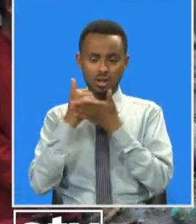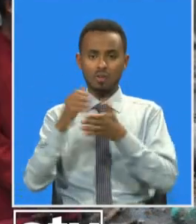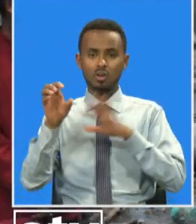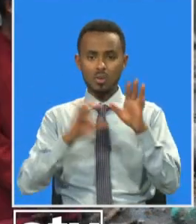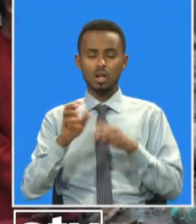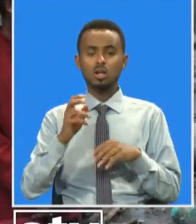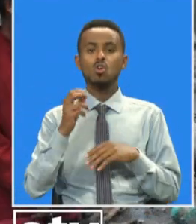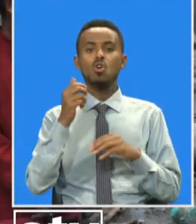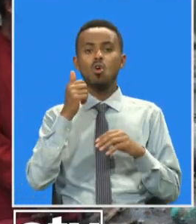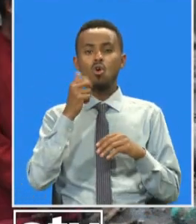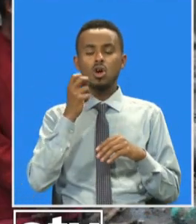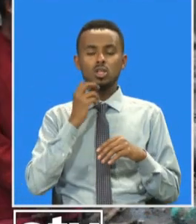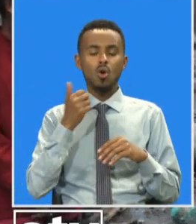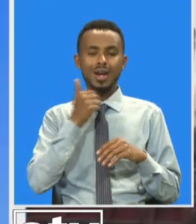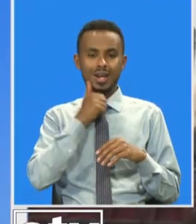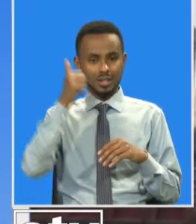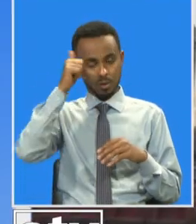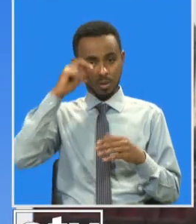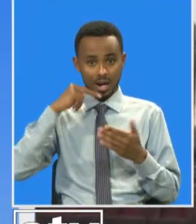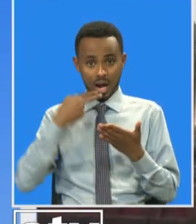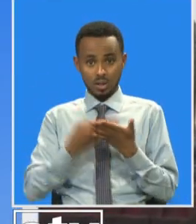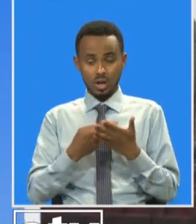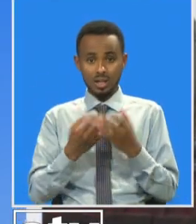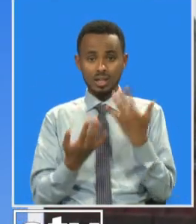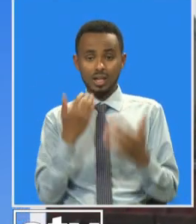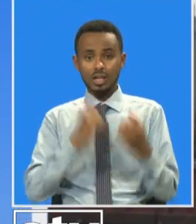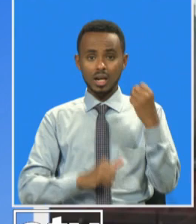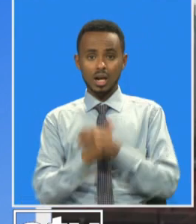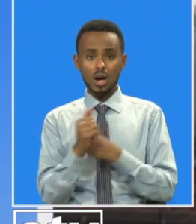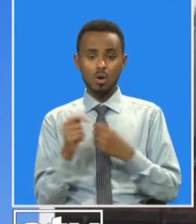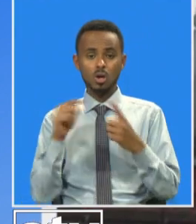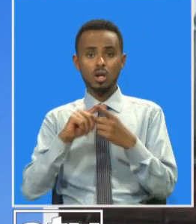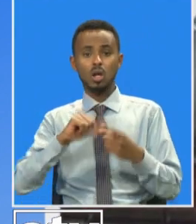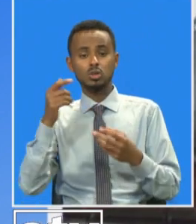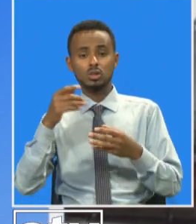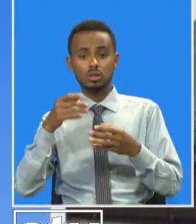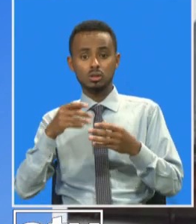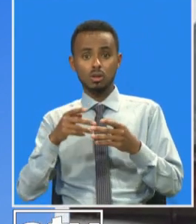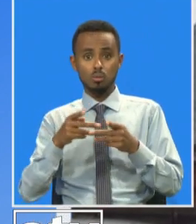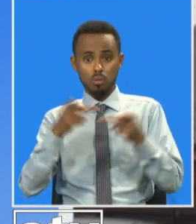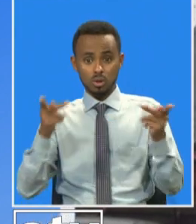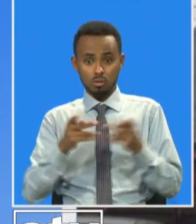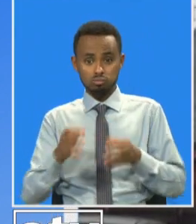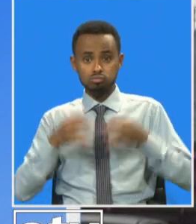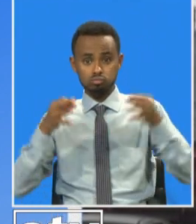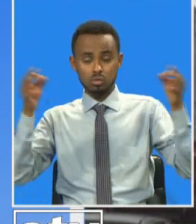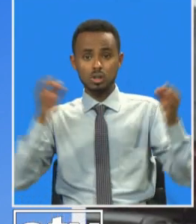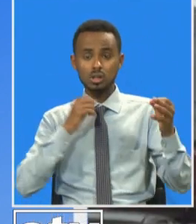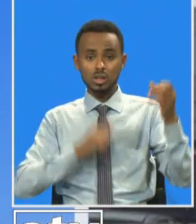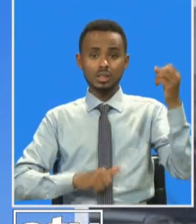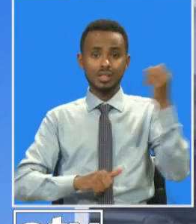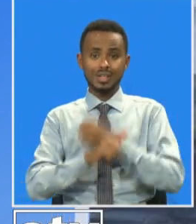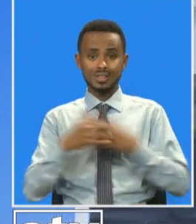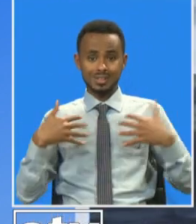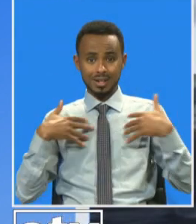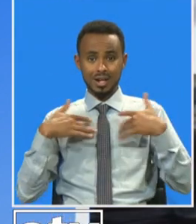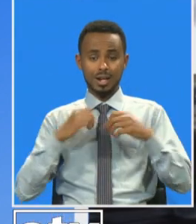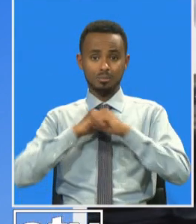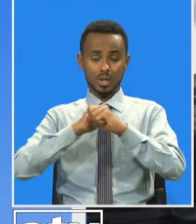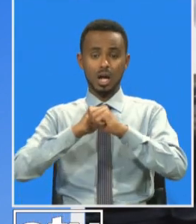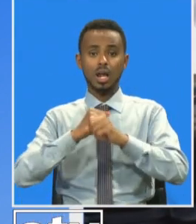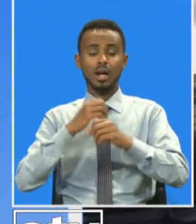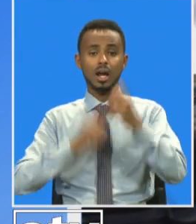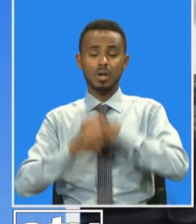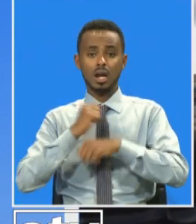ወይዘሮ አዳነች አበቤ አረጋግጠዋል። የእሳት አደጋው ወደ ሌሎች አካባቢዎች እንዳይስፋፋ የእሳትና አደጋ ስጋት ስራ አመራር ኮሚሽን፣